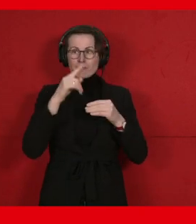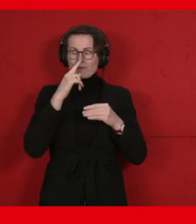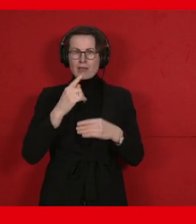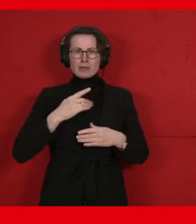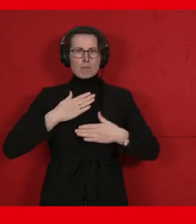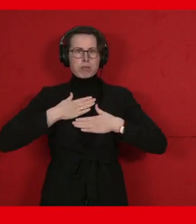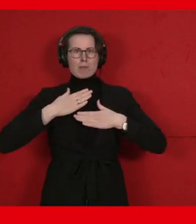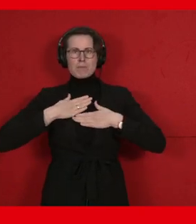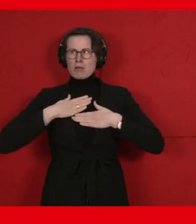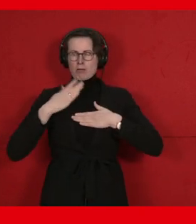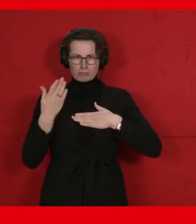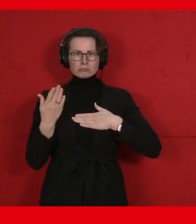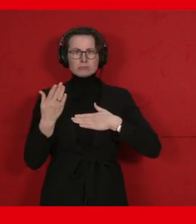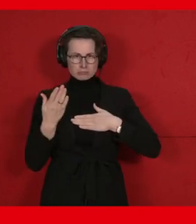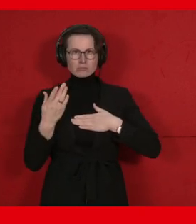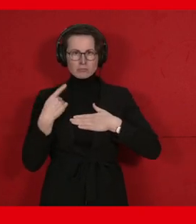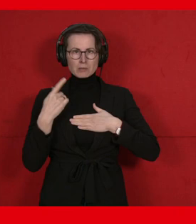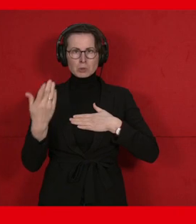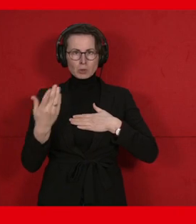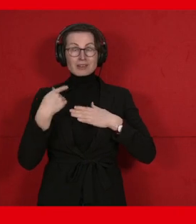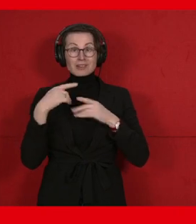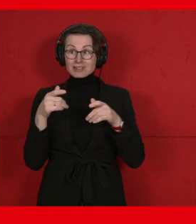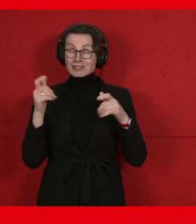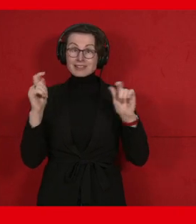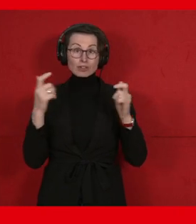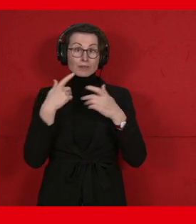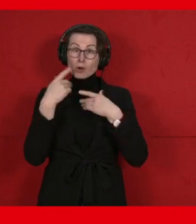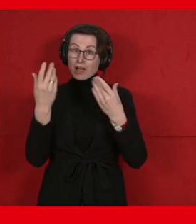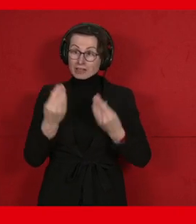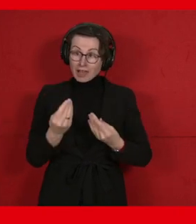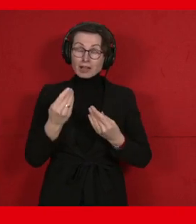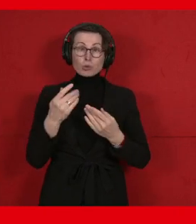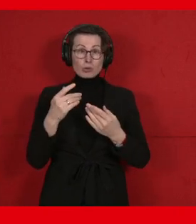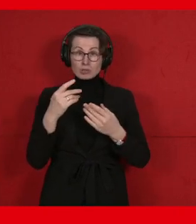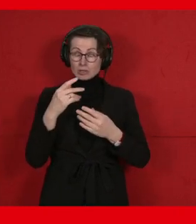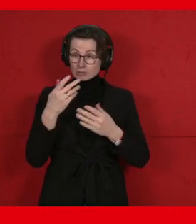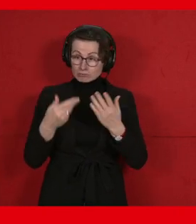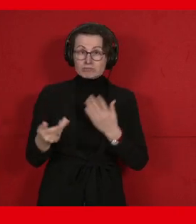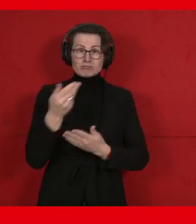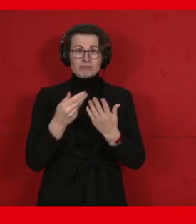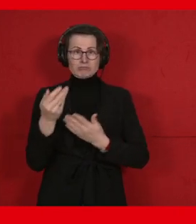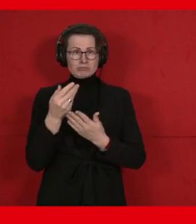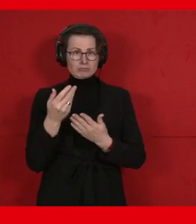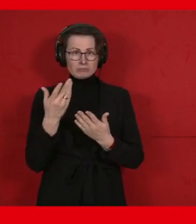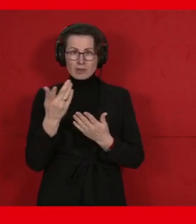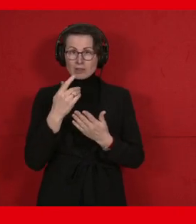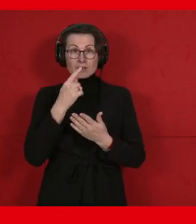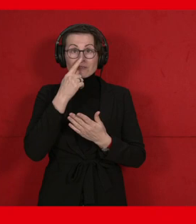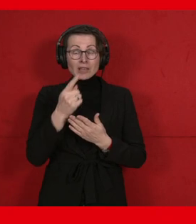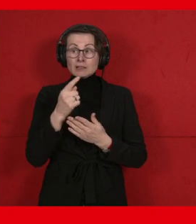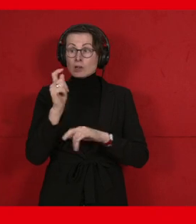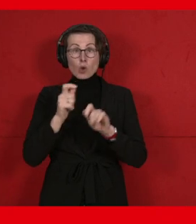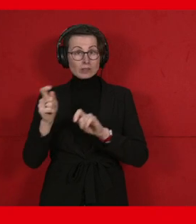das ist eigentlich notwendigerweise eine Einladung an die Gesellschaft, in entsprechenden Formaten darüber zu reden. Das wird sonst nicht